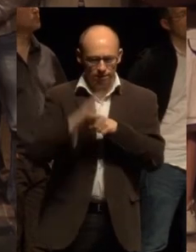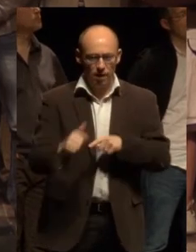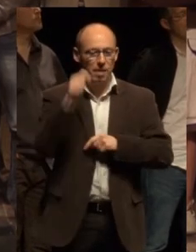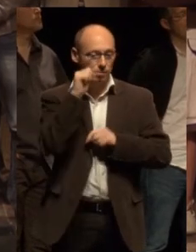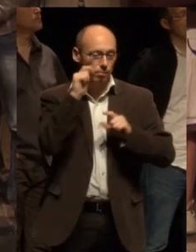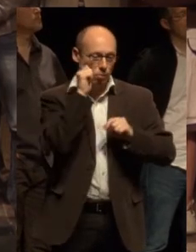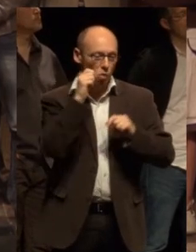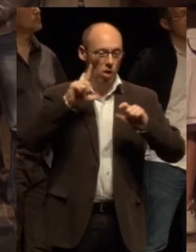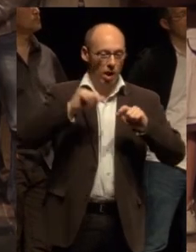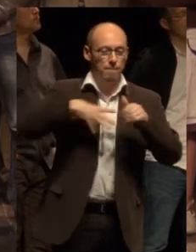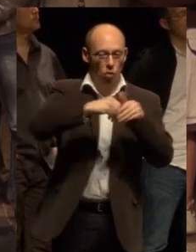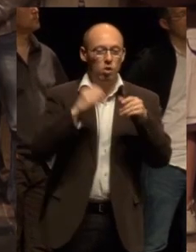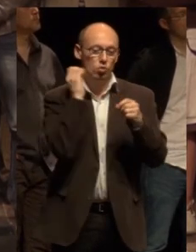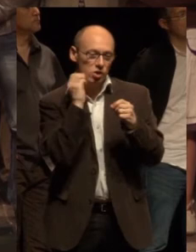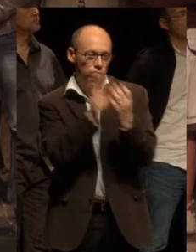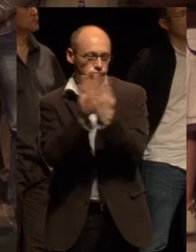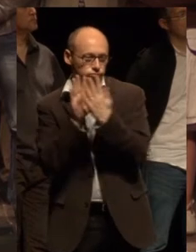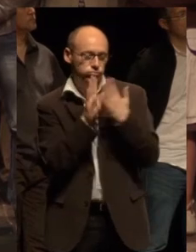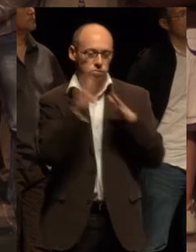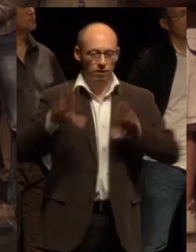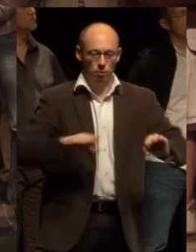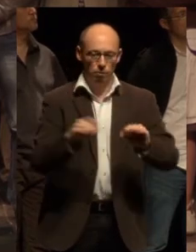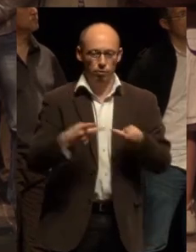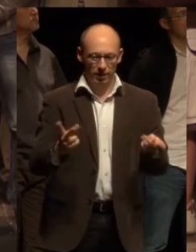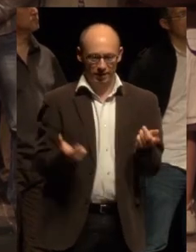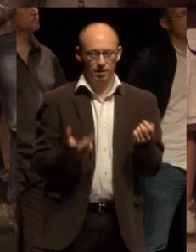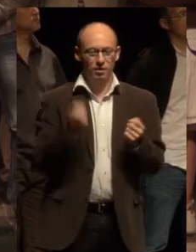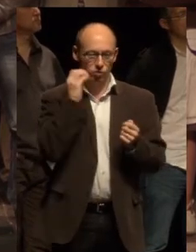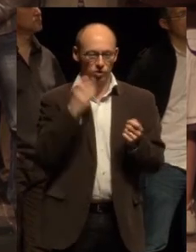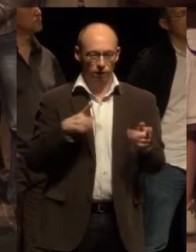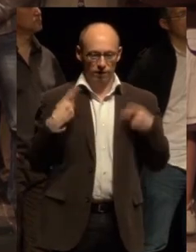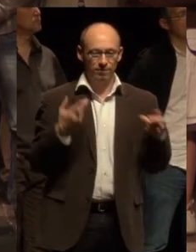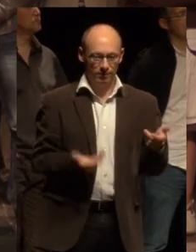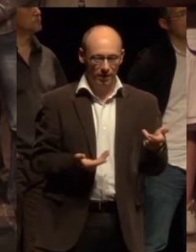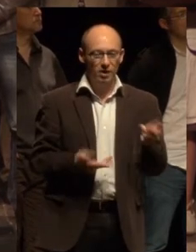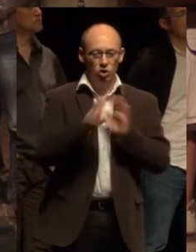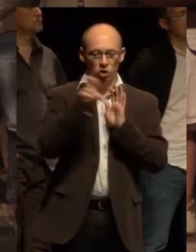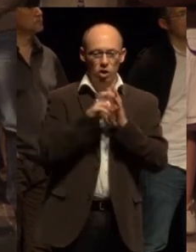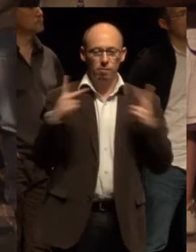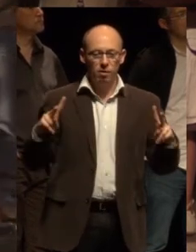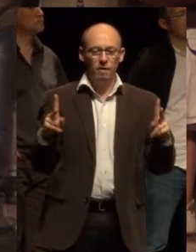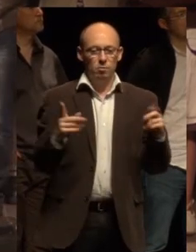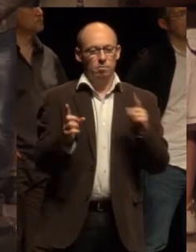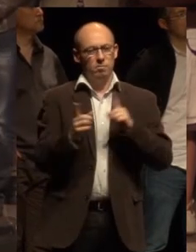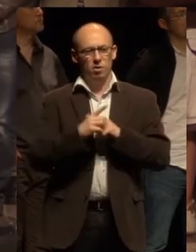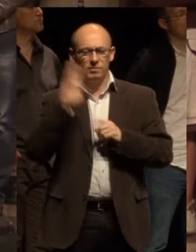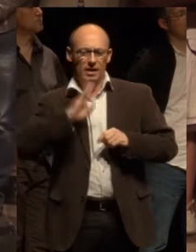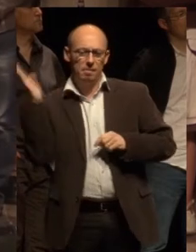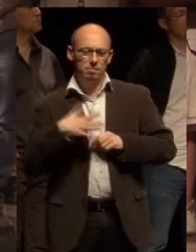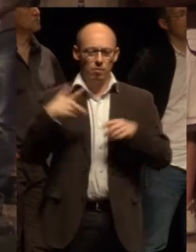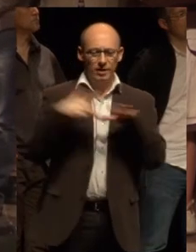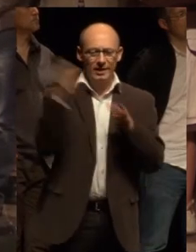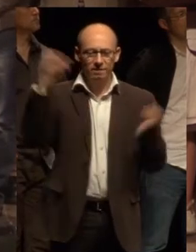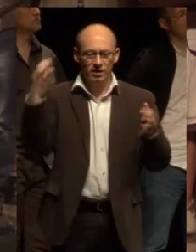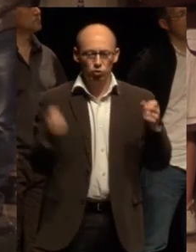présence sur le terrain au quotidien. Et on dit souvent que Grenoble est une ville d'innovation. J'accepte